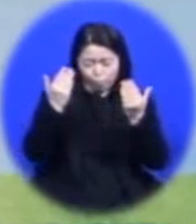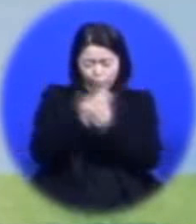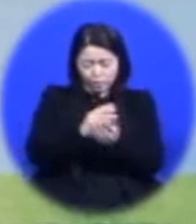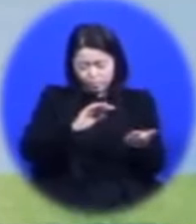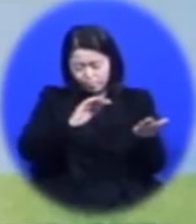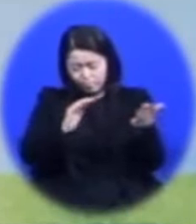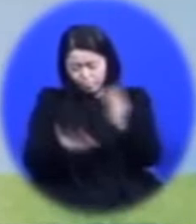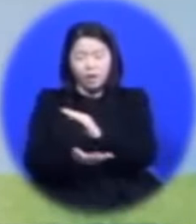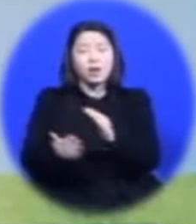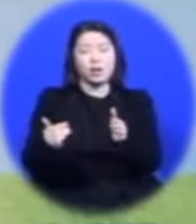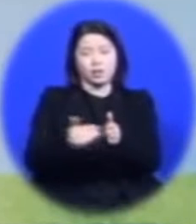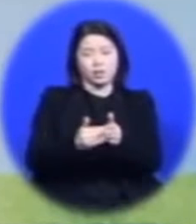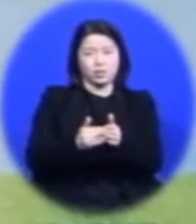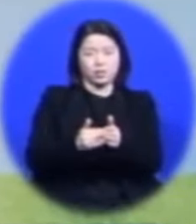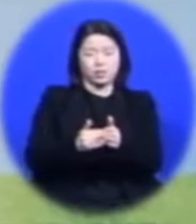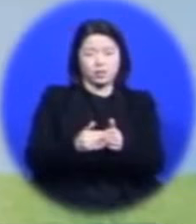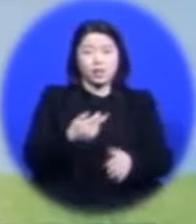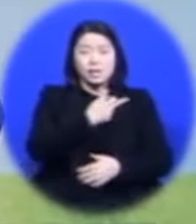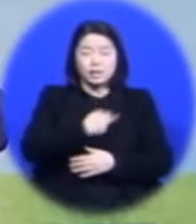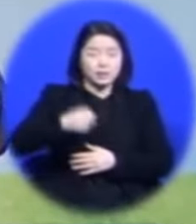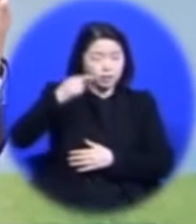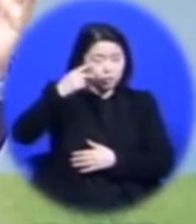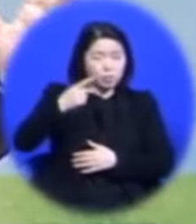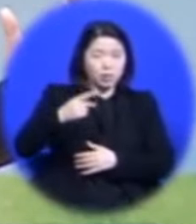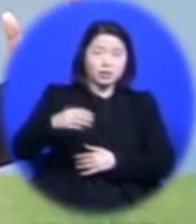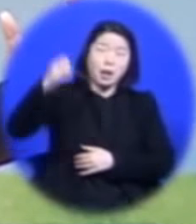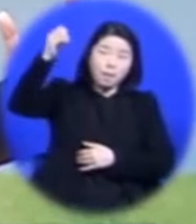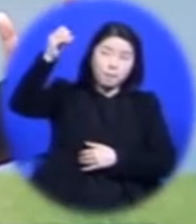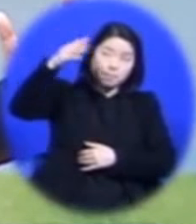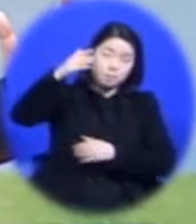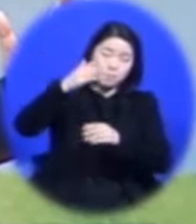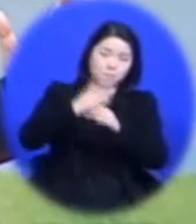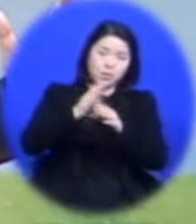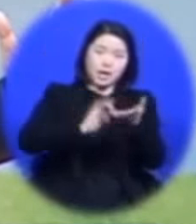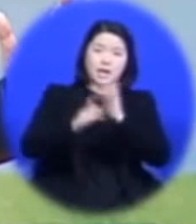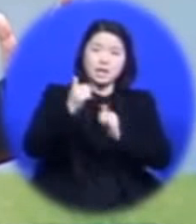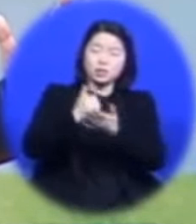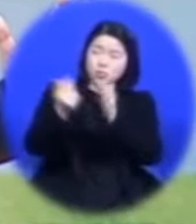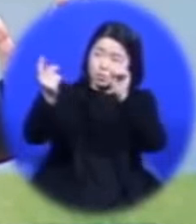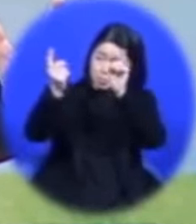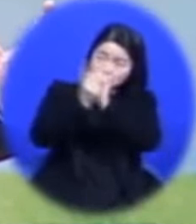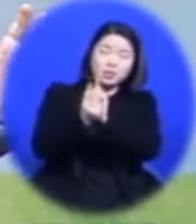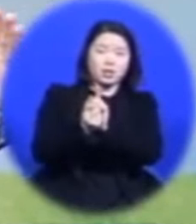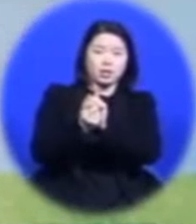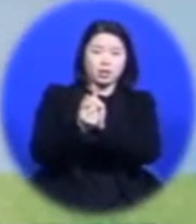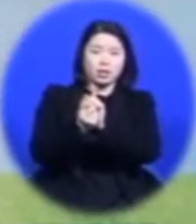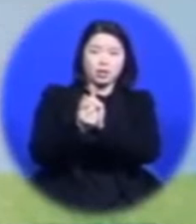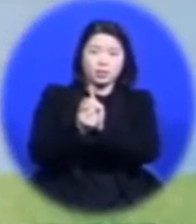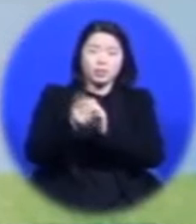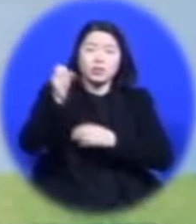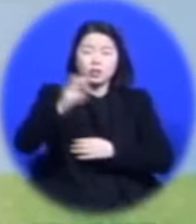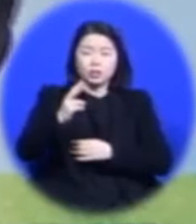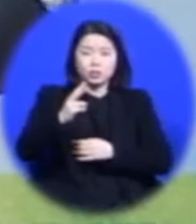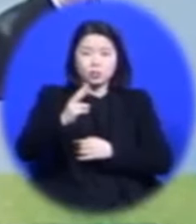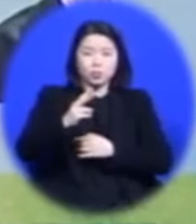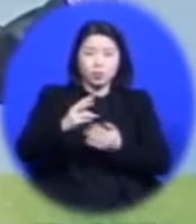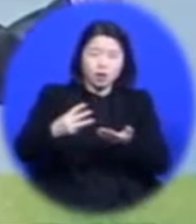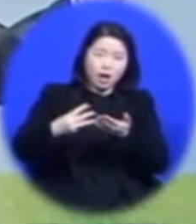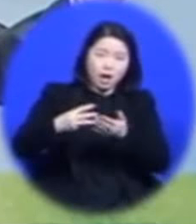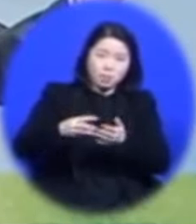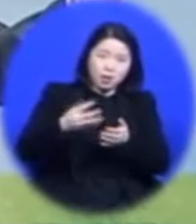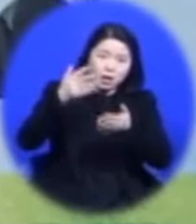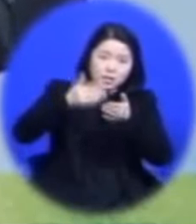버립니다 사도 바울이 빛 가운데 예수님을 만났어요 그리고 삼층 천에 올라가